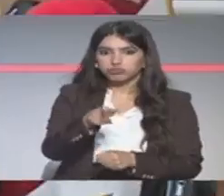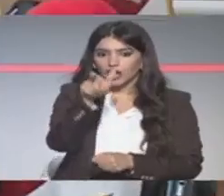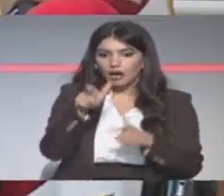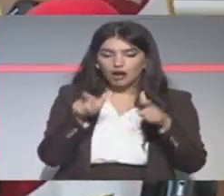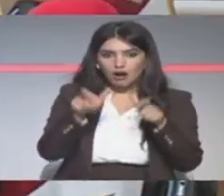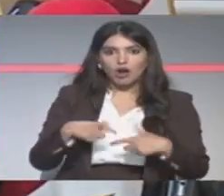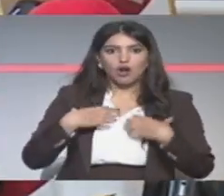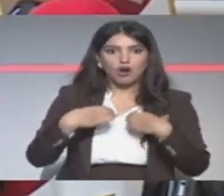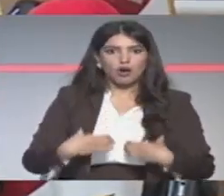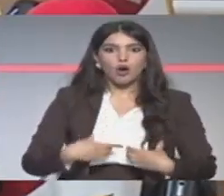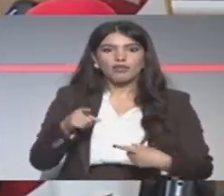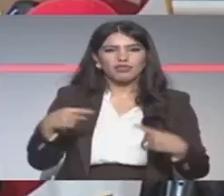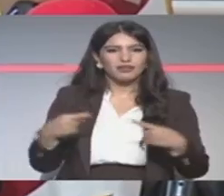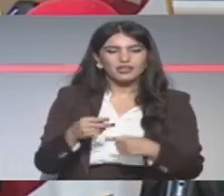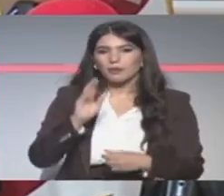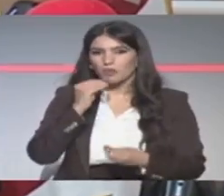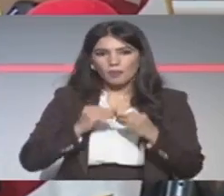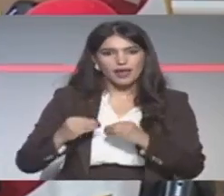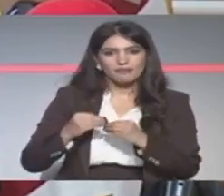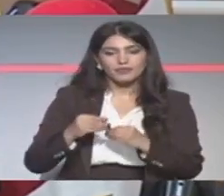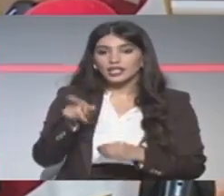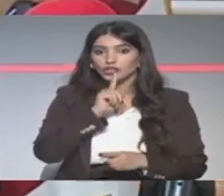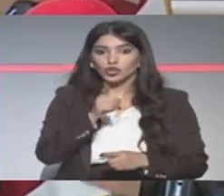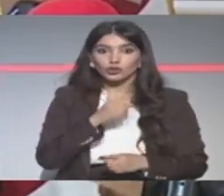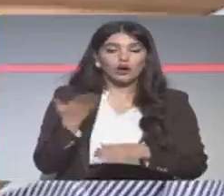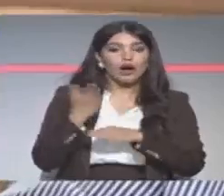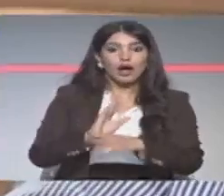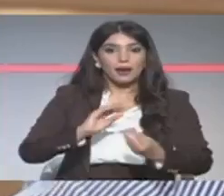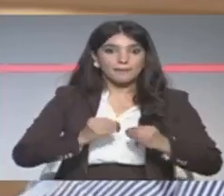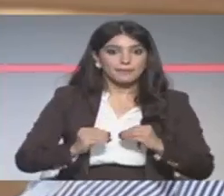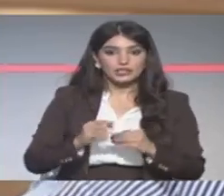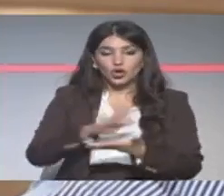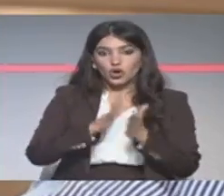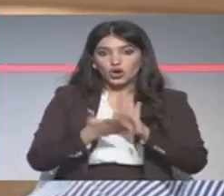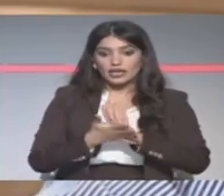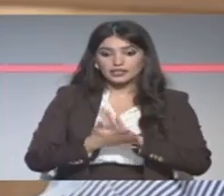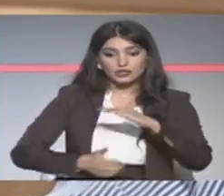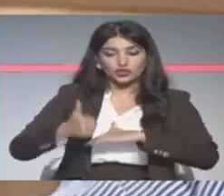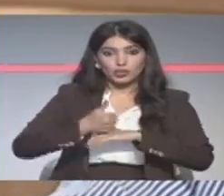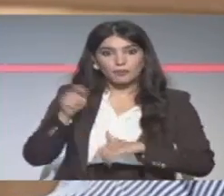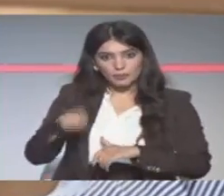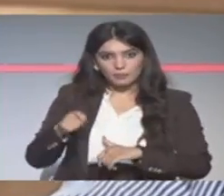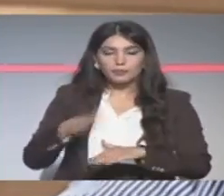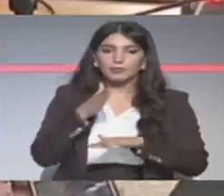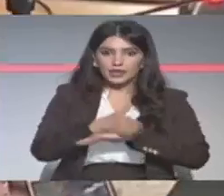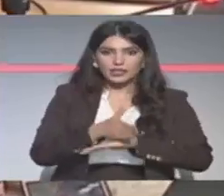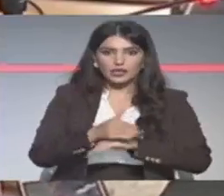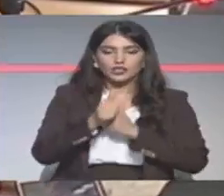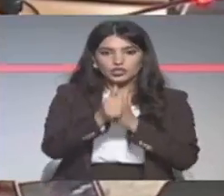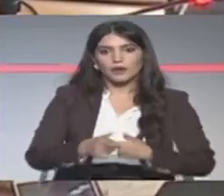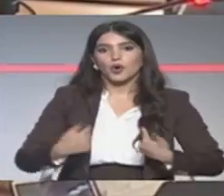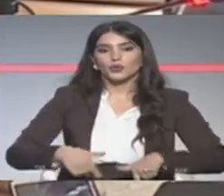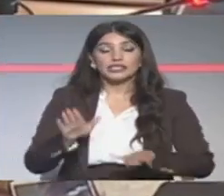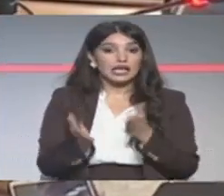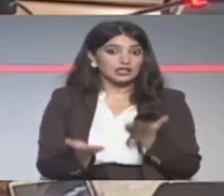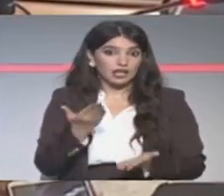الحياء. هذا وأكد عباس أنه بادر بتقديم شكاية ضد رئيس جمعية القضاة لدى التفقدية العامة بوزارة